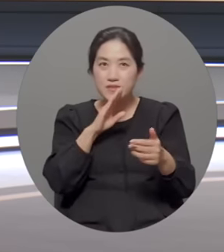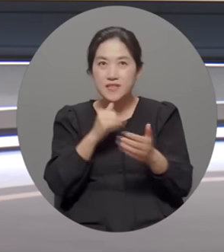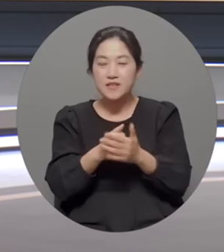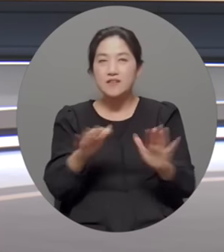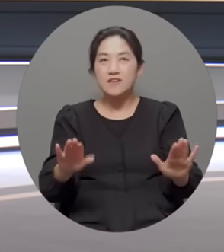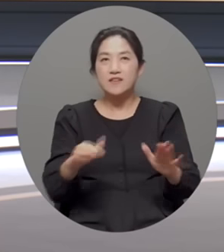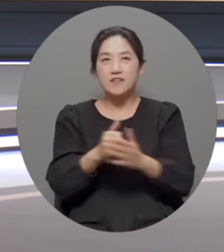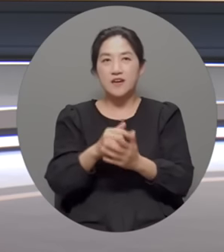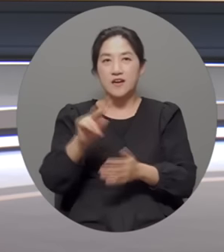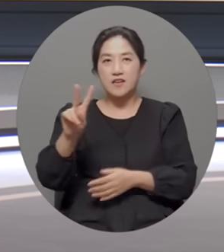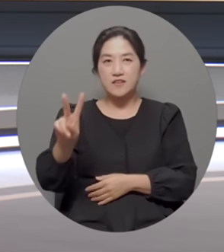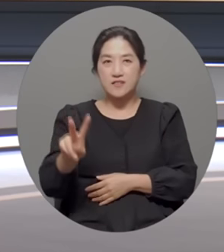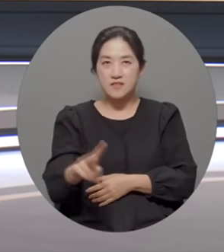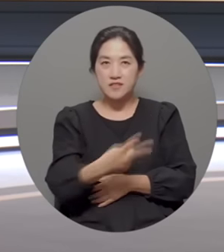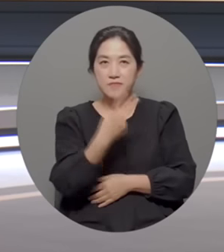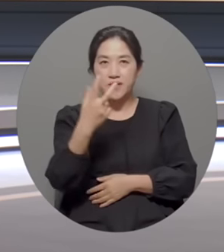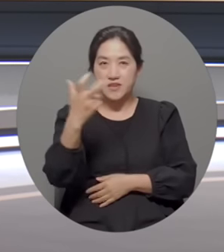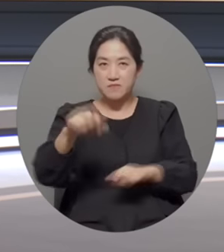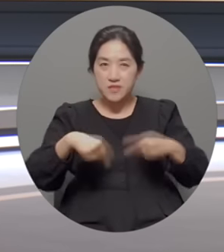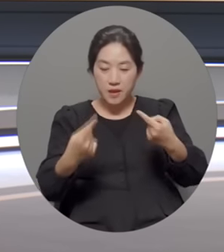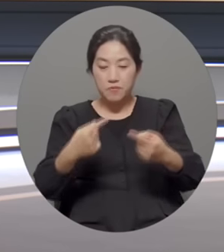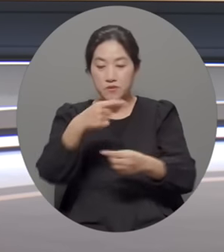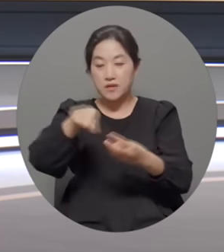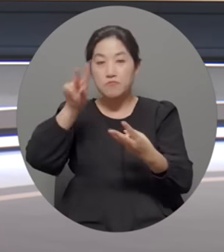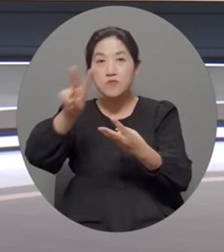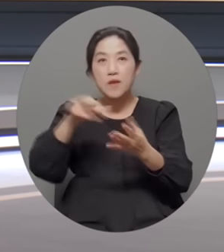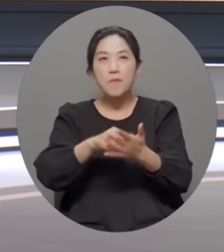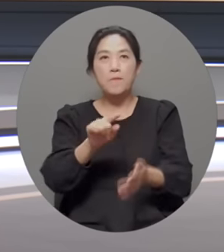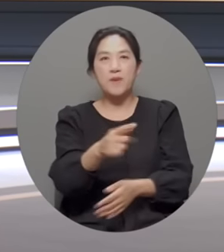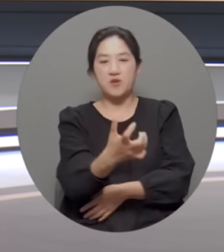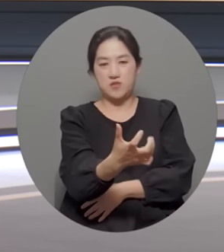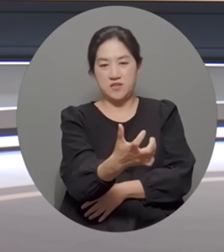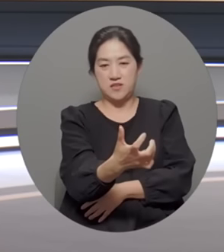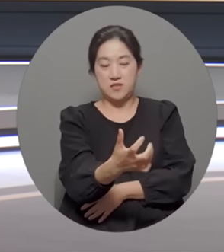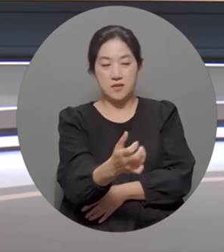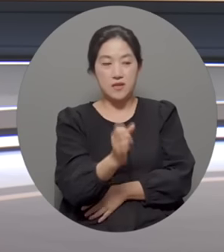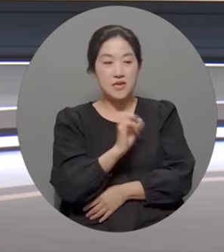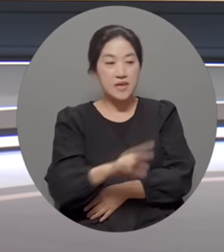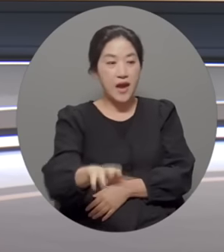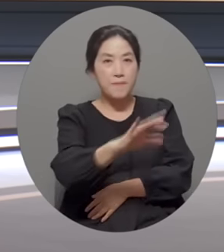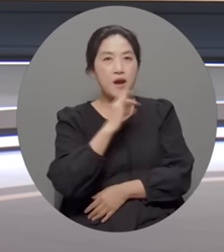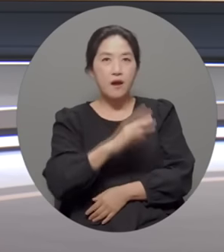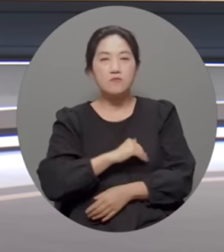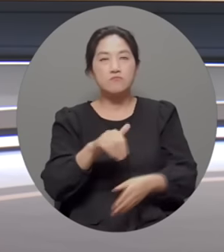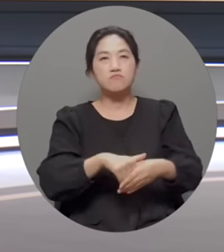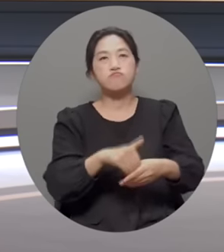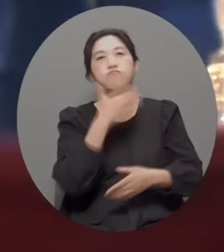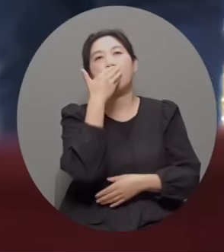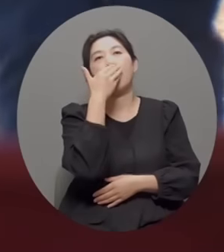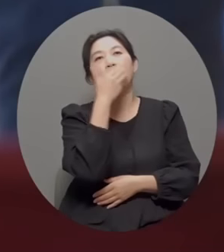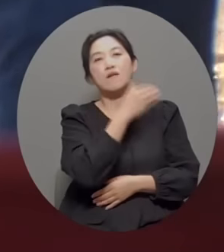270명만 투표에 참여한다면 3분의 2인 180명 범야권만으로도 재의결이 가능해집니다.